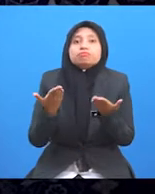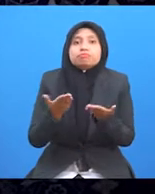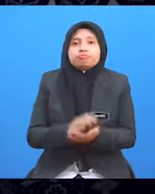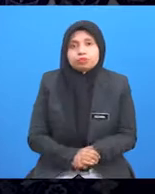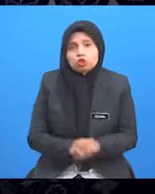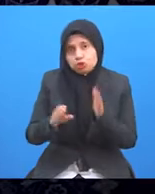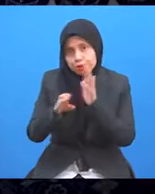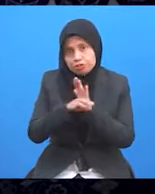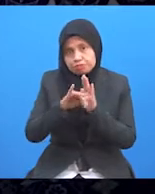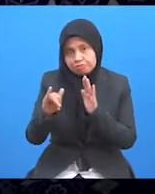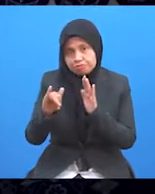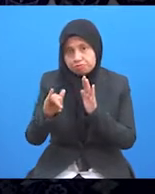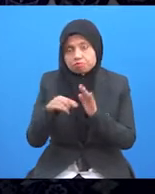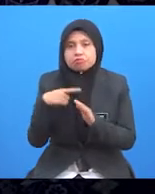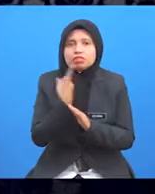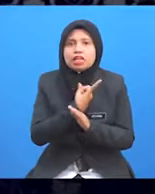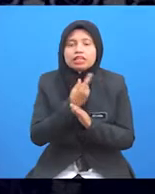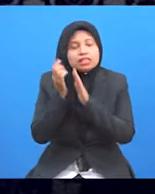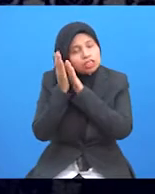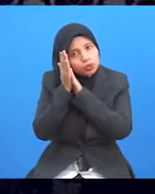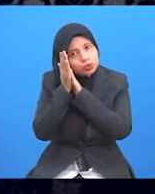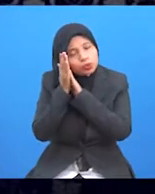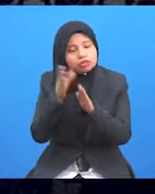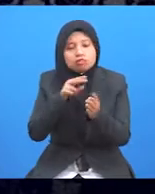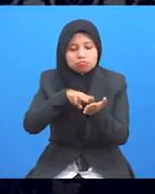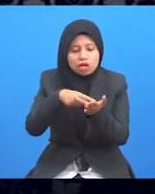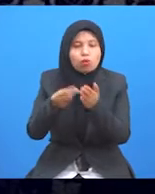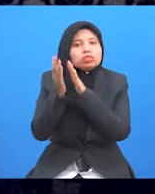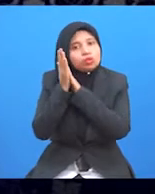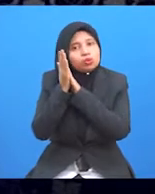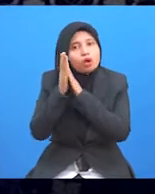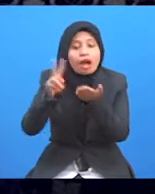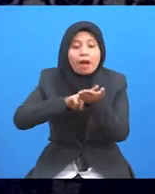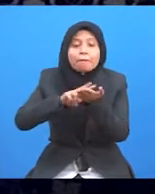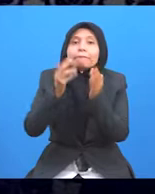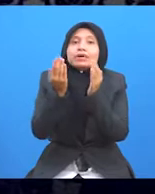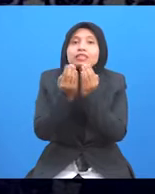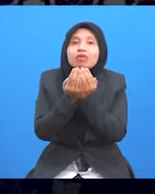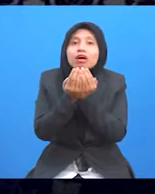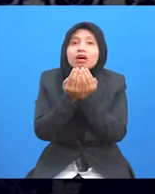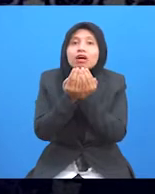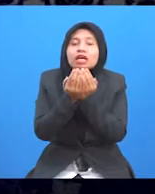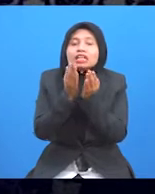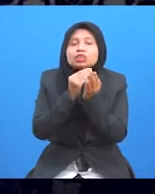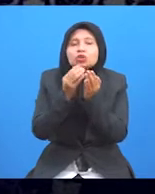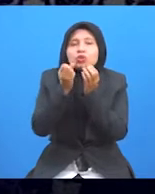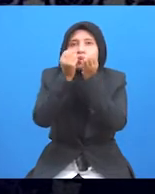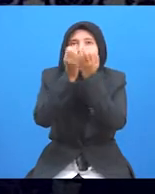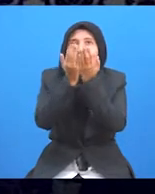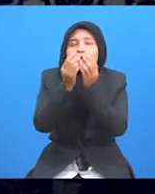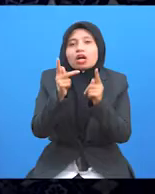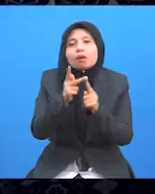Islam sebagai cara hidup, iaitu melaksanakan ajaran Islam dalam semua bidang